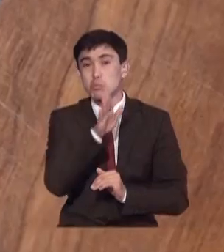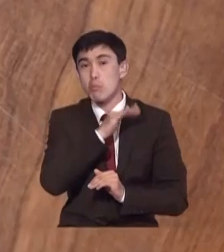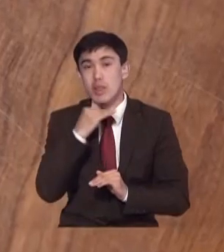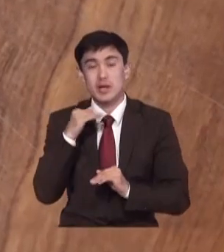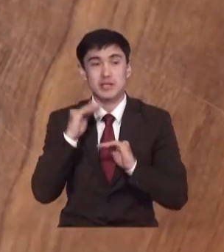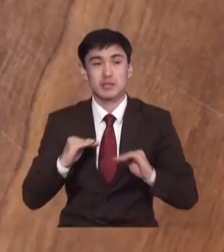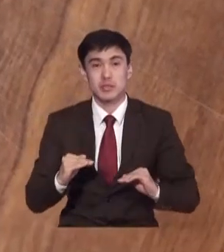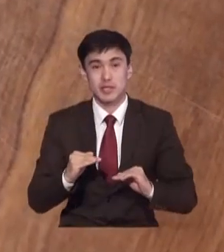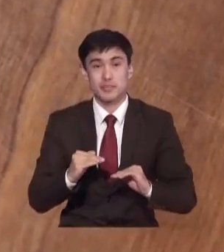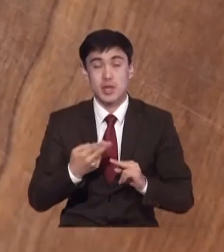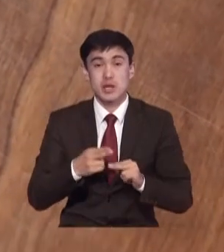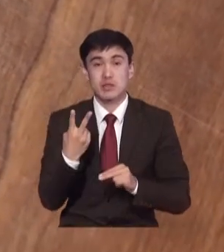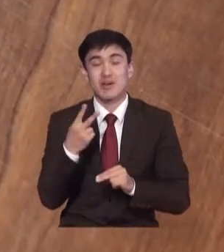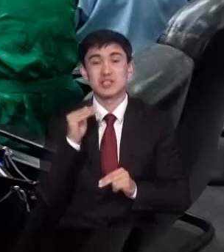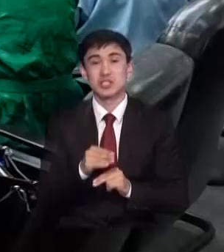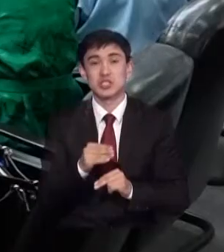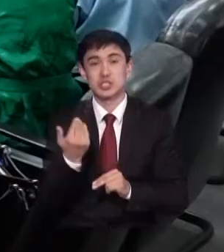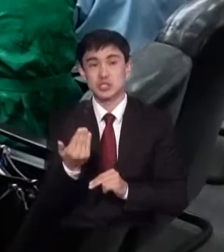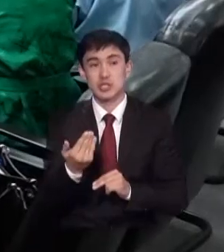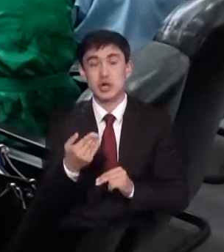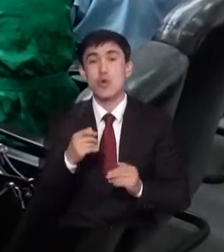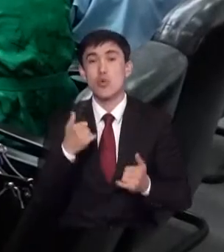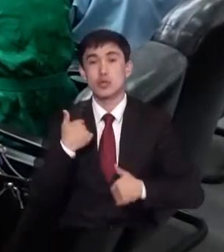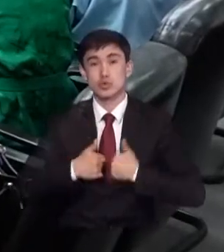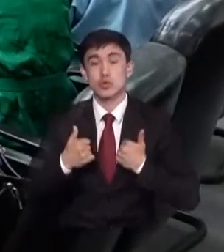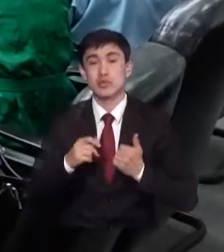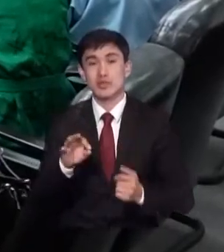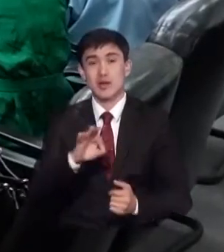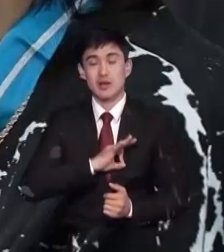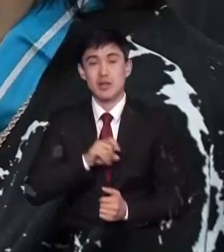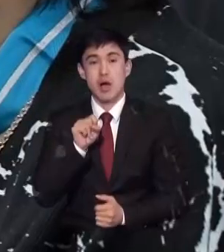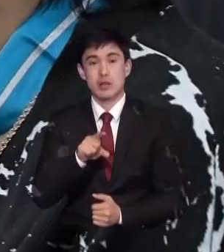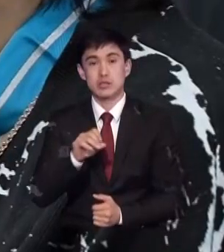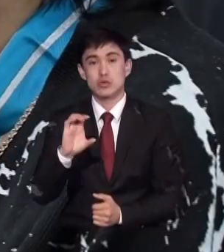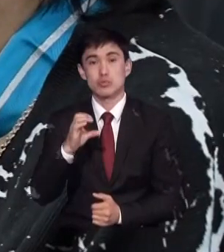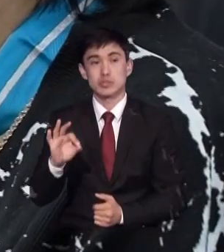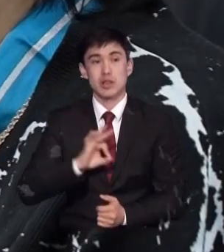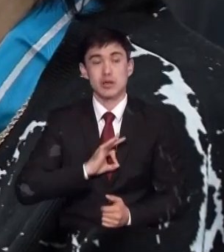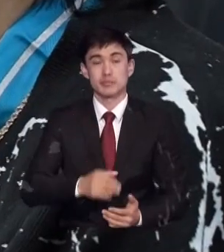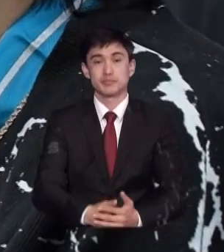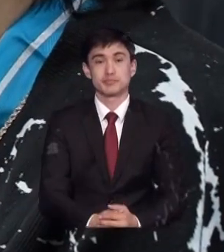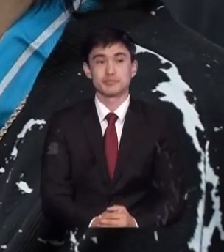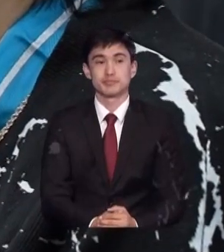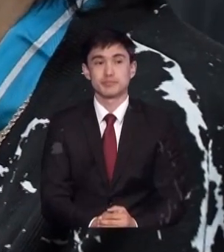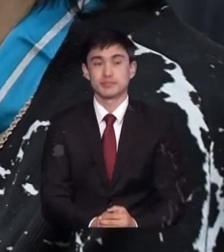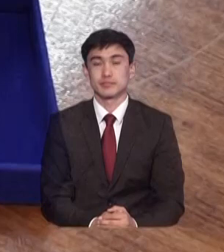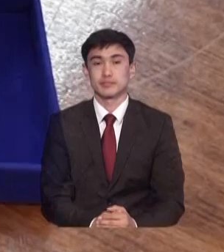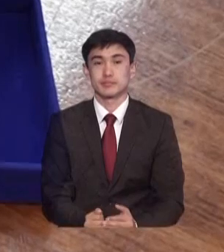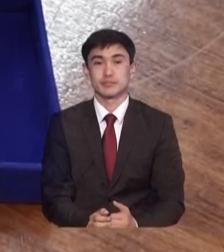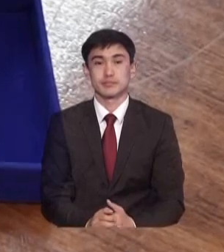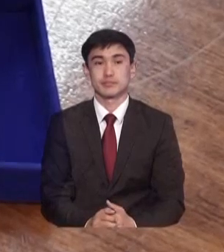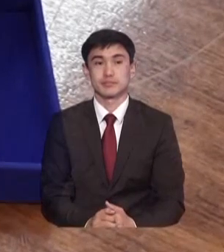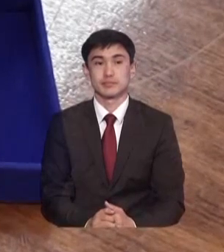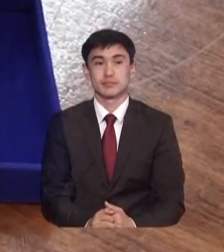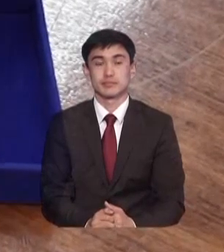многодетных матерей. И только около 2000 из них удостоены наград «Алтын» и «Көмес алха». Айгерим Копбаева, Габит Кабдрахман,